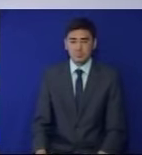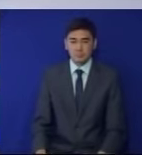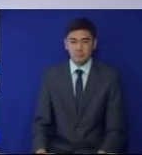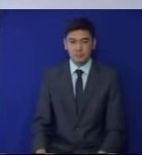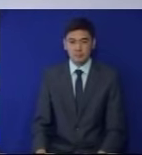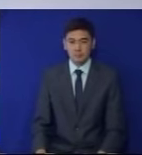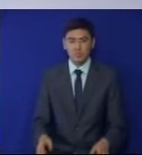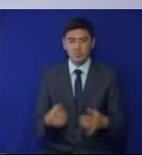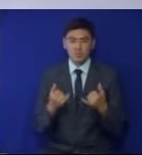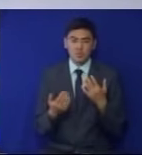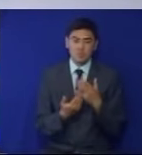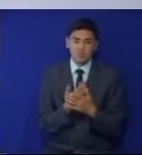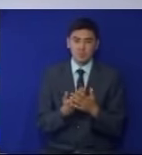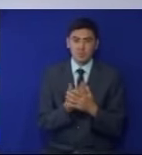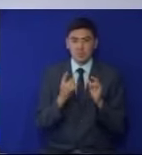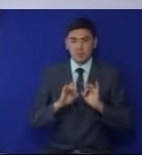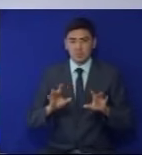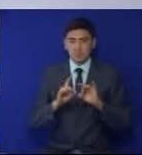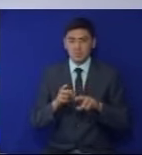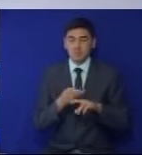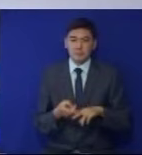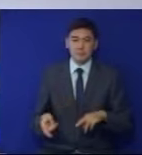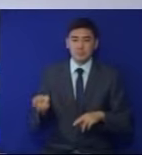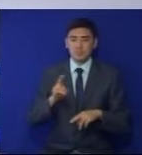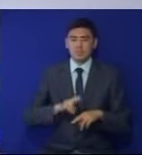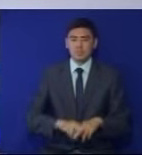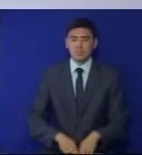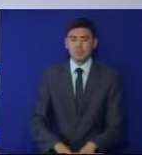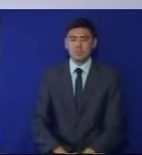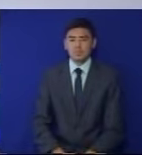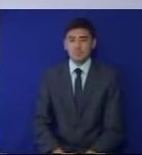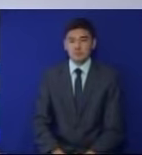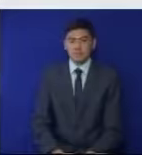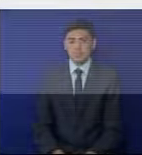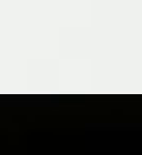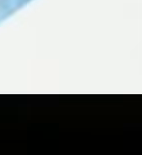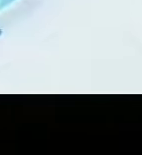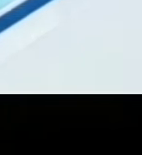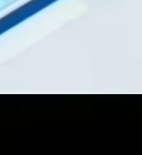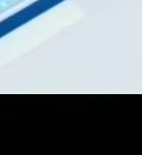Бүгінге айтарымыз осы. Жағымды жаңалықтар легінде келесі кездескенше аман сау болыңыздар.